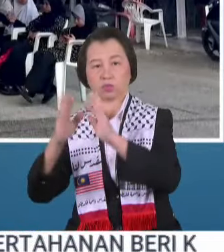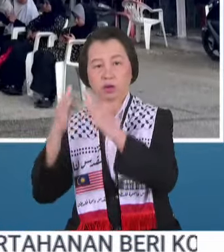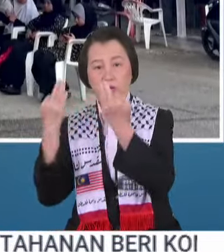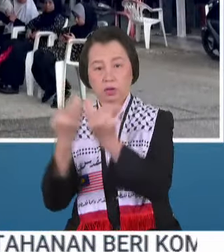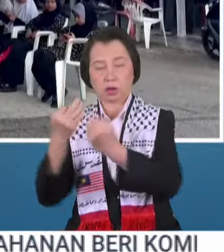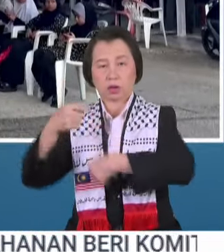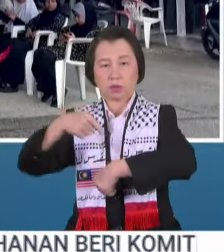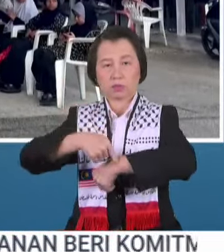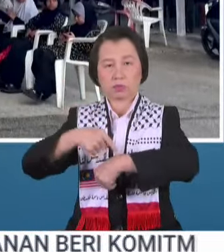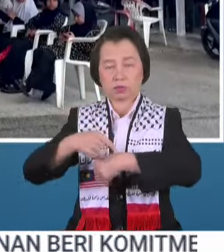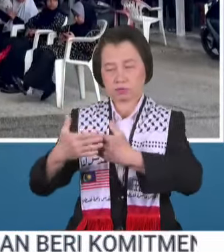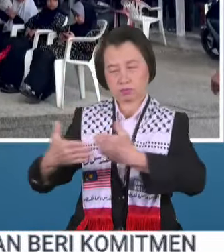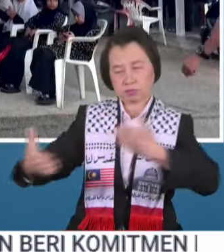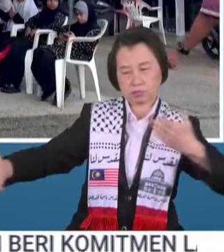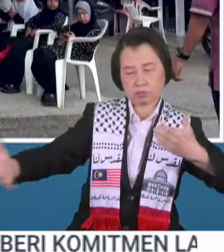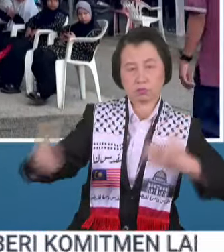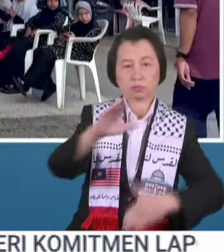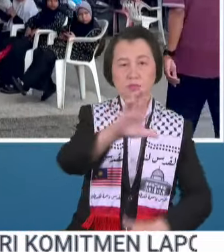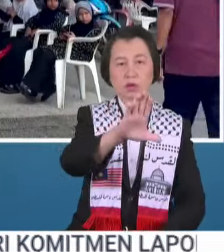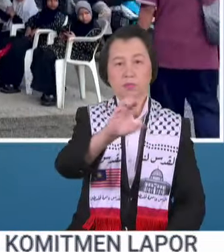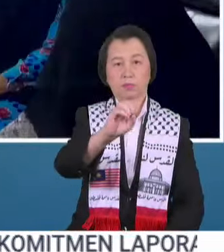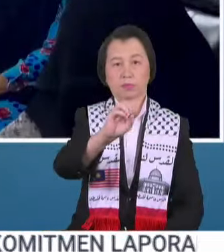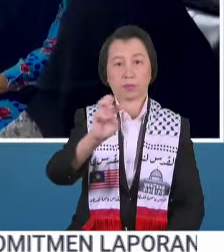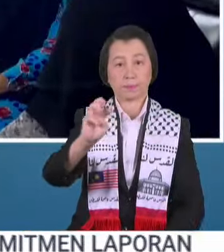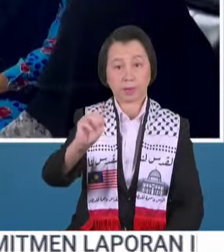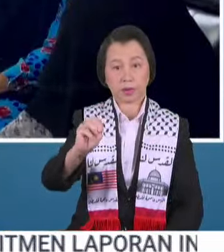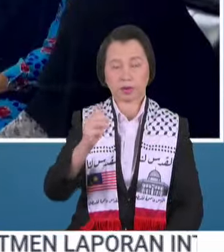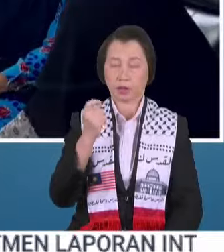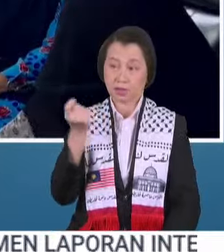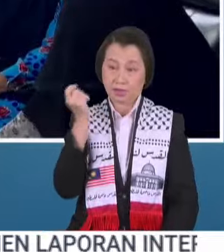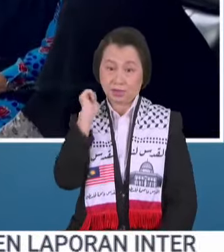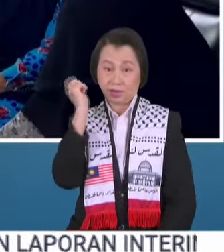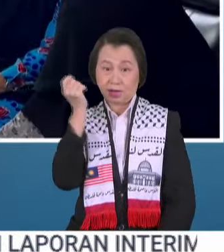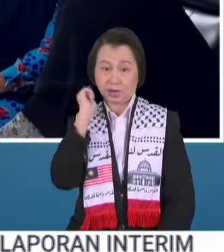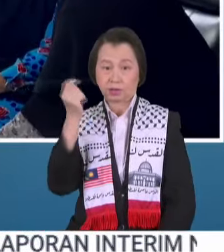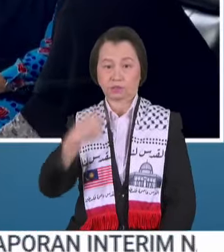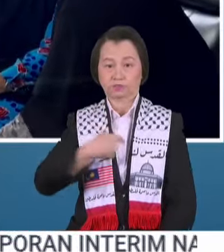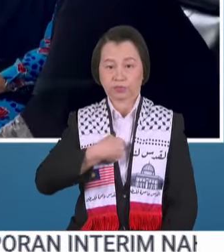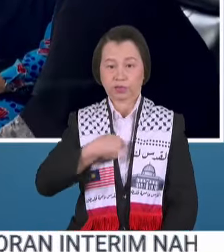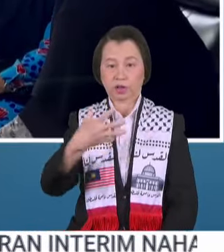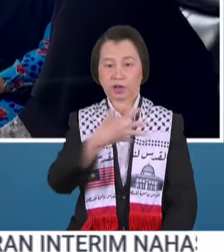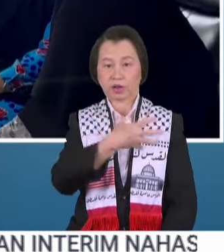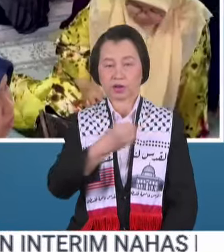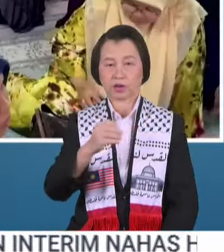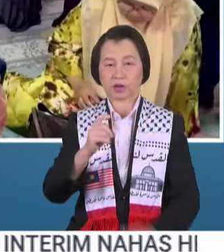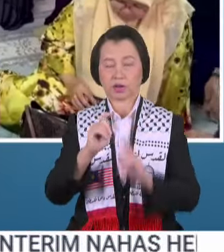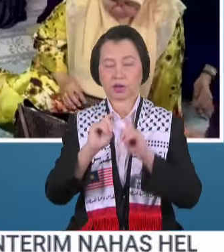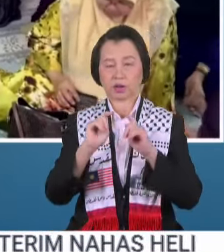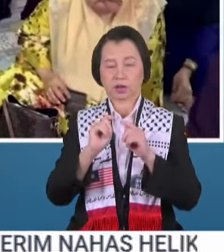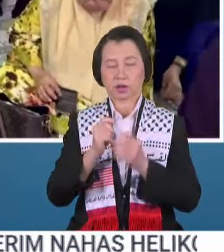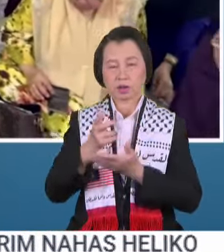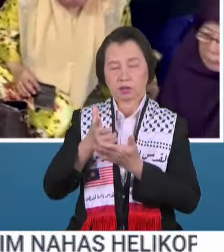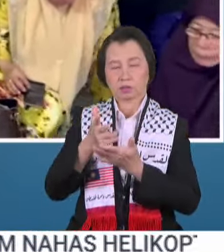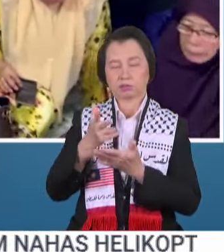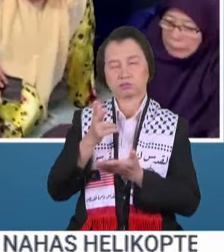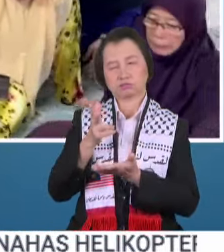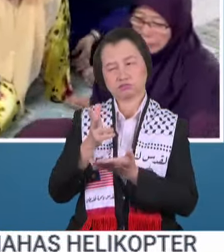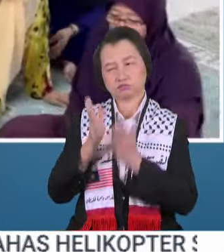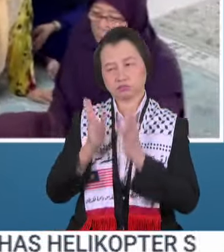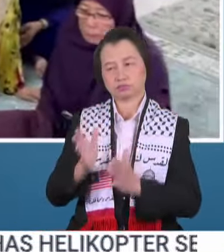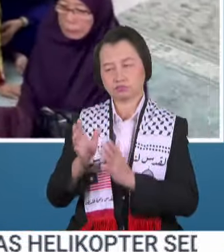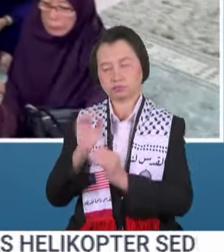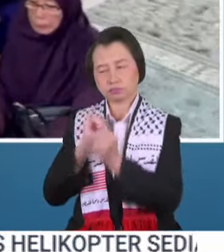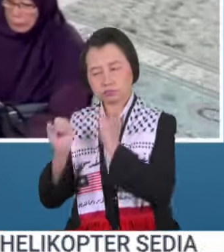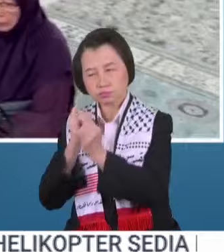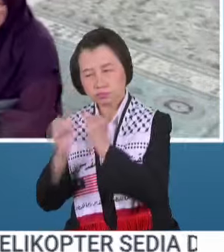keluarganya, kira-kira dalam jarak 50 meter. Dan sebentar tadi sebenarnya saya dan kru sempat menemu bual ahli